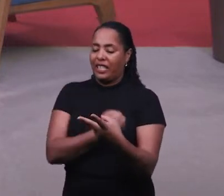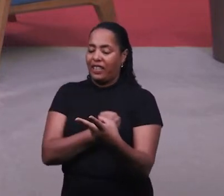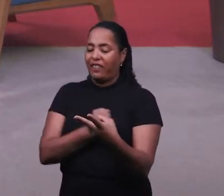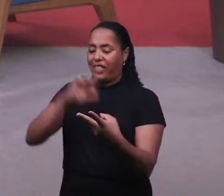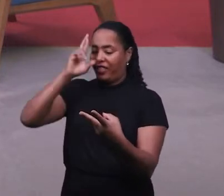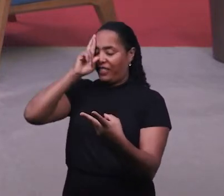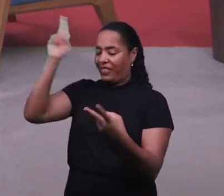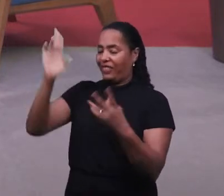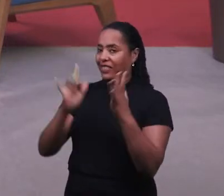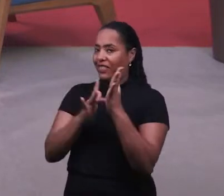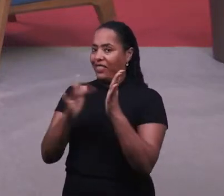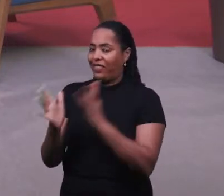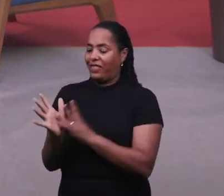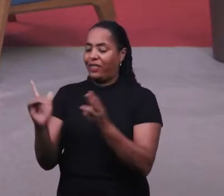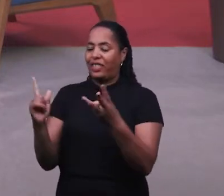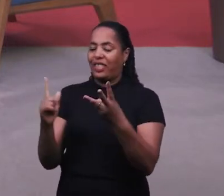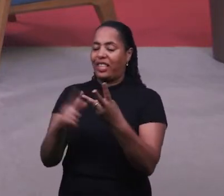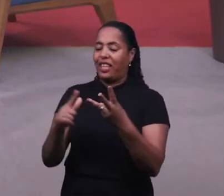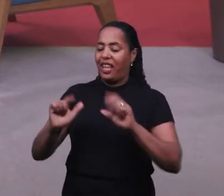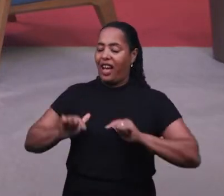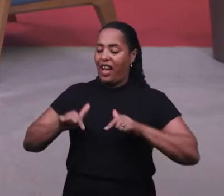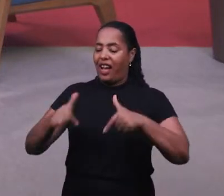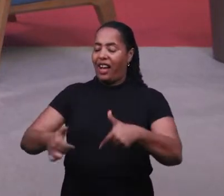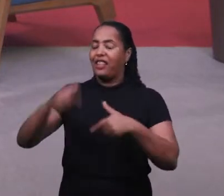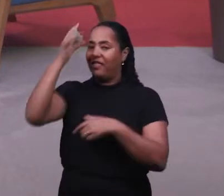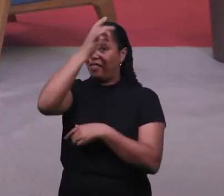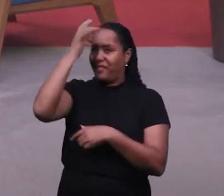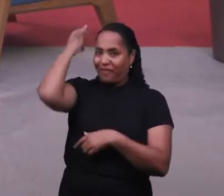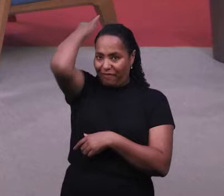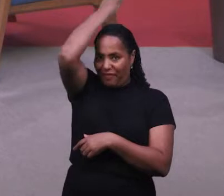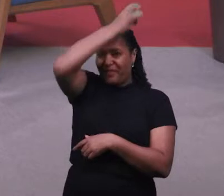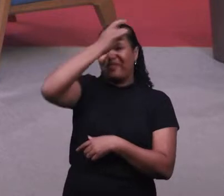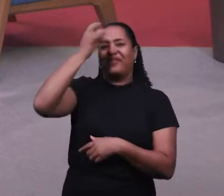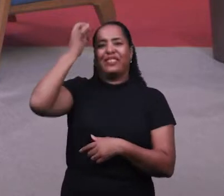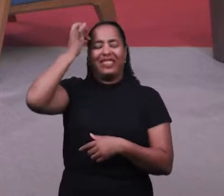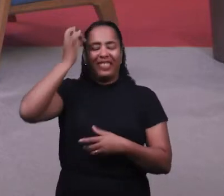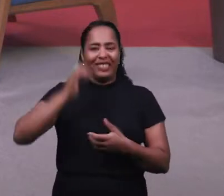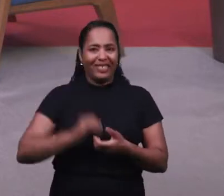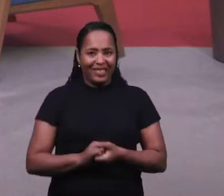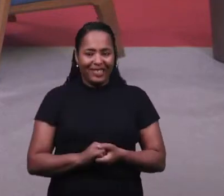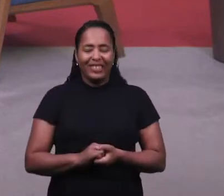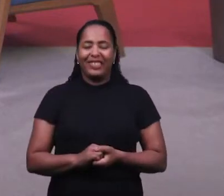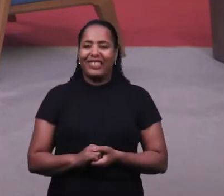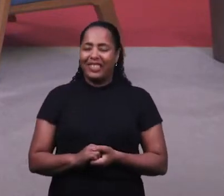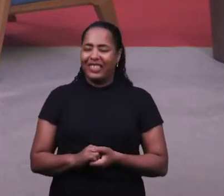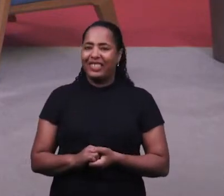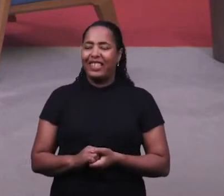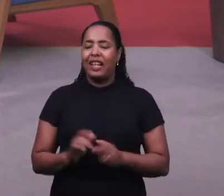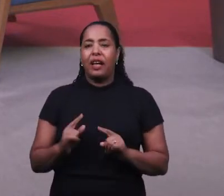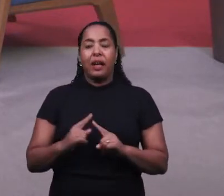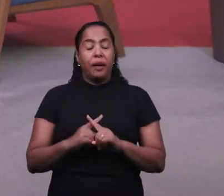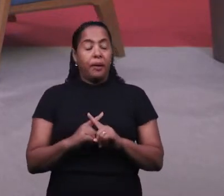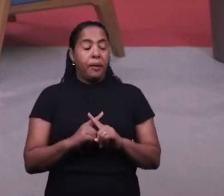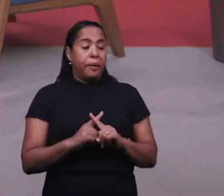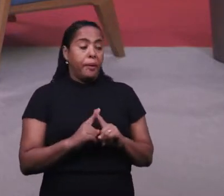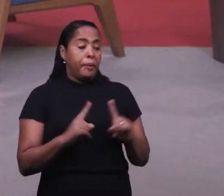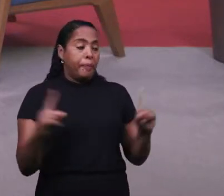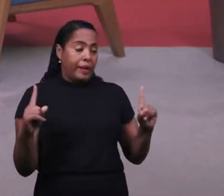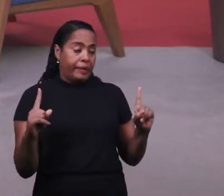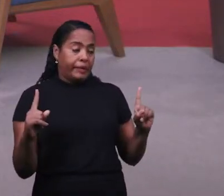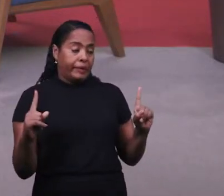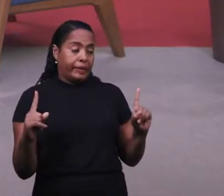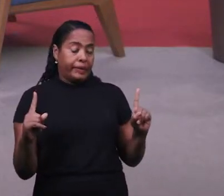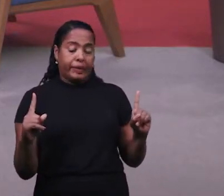le salut de Jésus et l'opération du Saint-Esprit. Gloire à Jésus. Très bien.